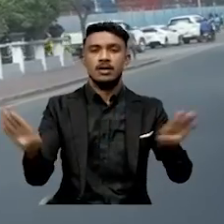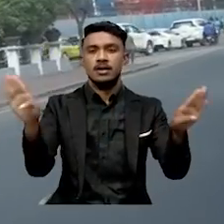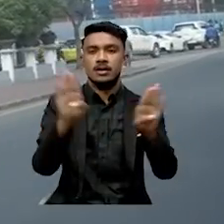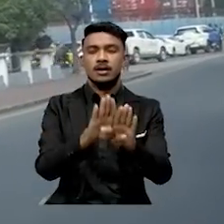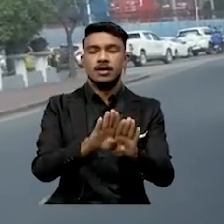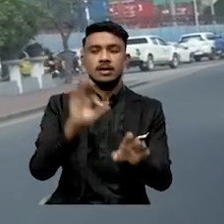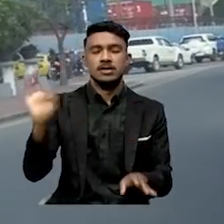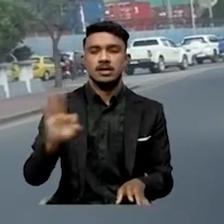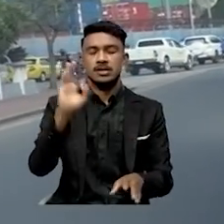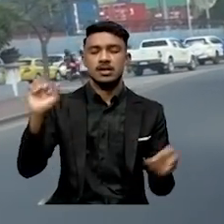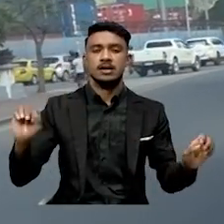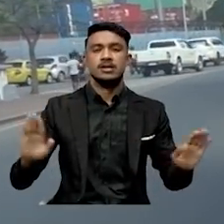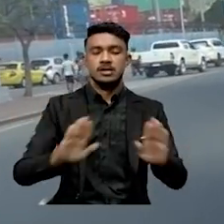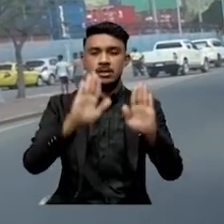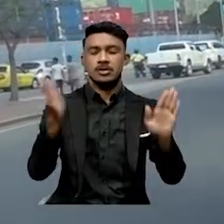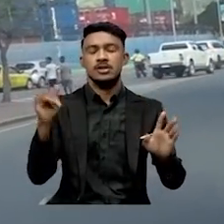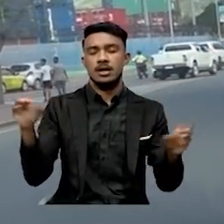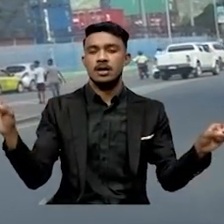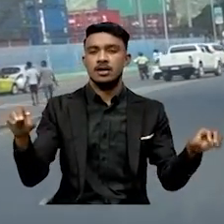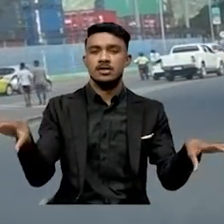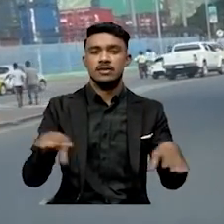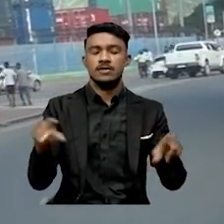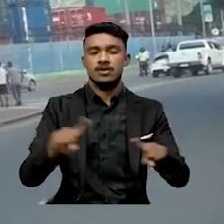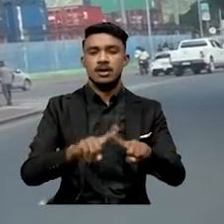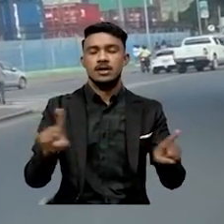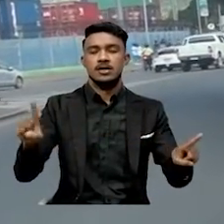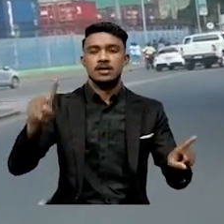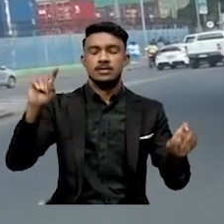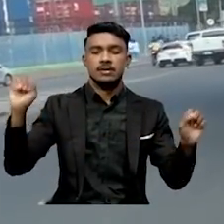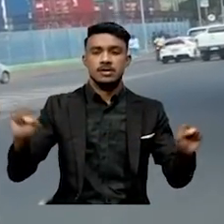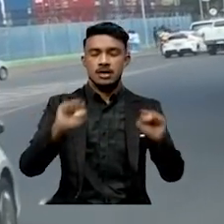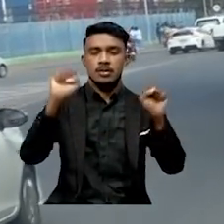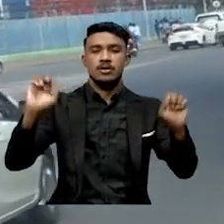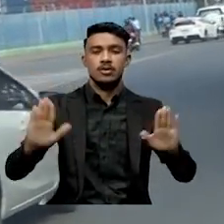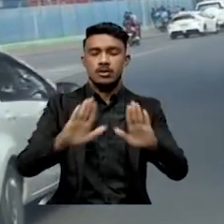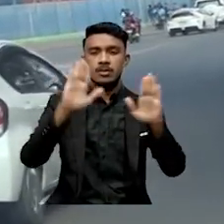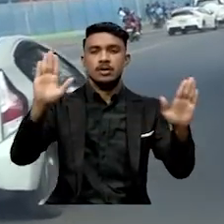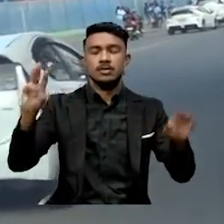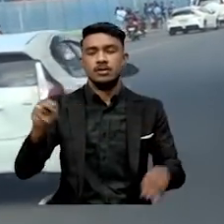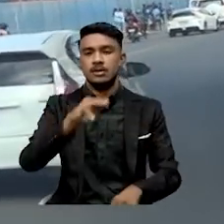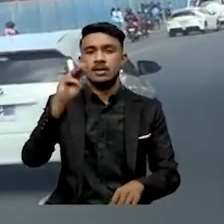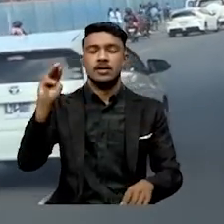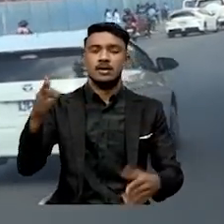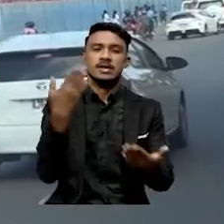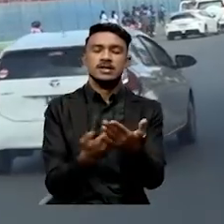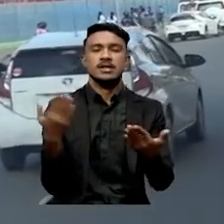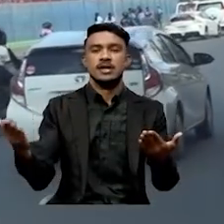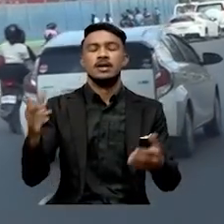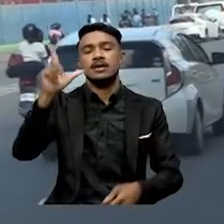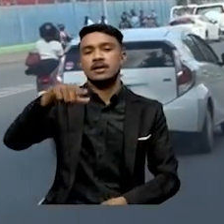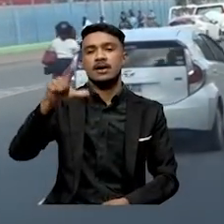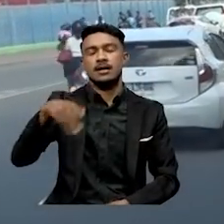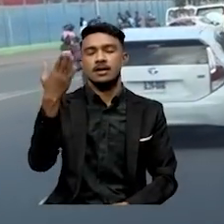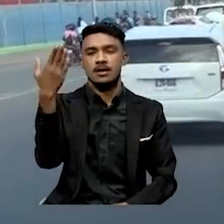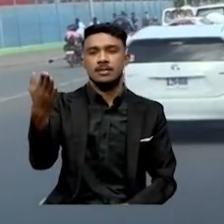sabdu se la servisu entar sabdu ne domingo segunda sasane tarite ona hene ba ida